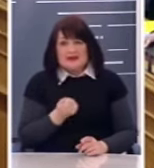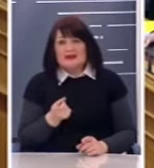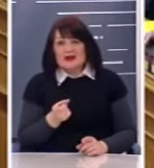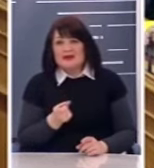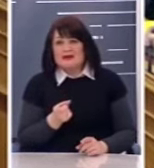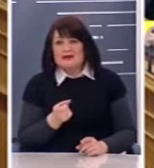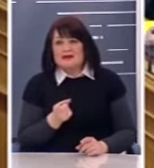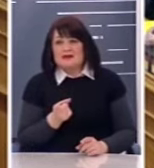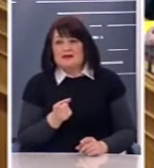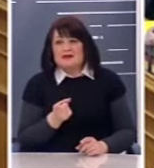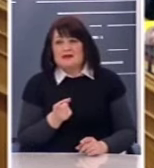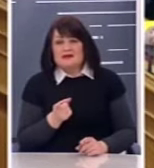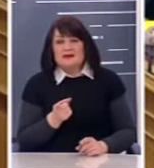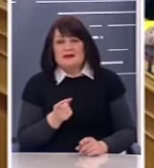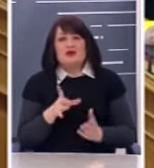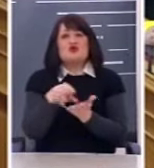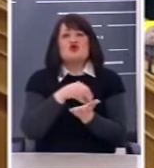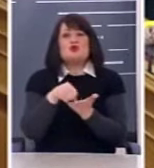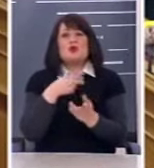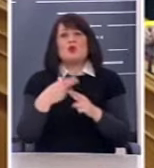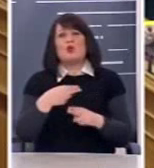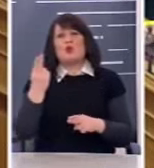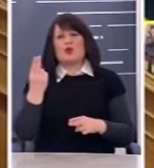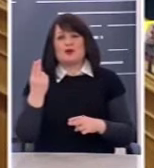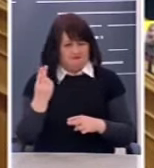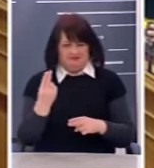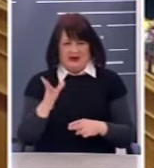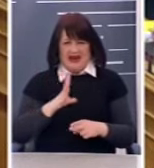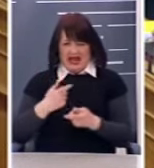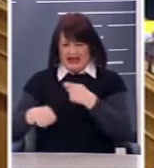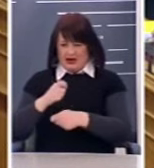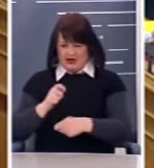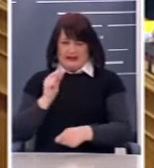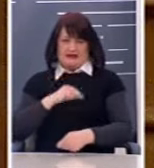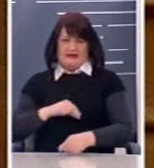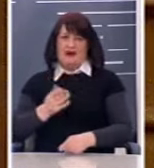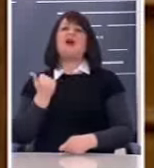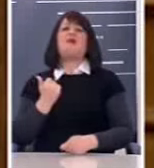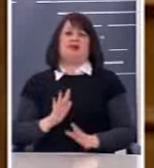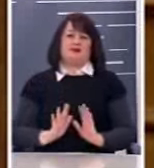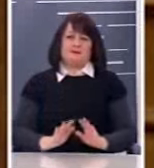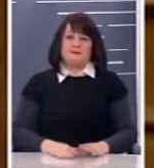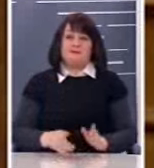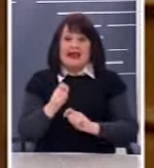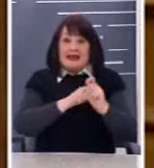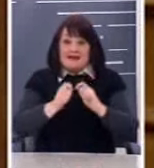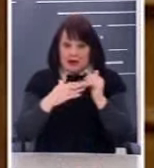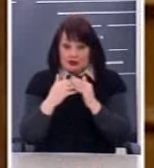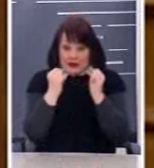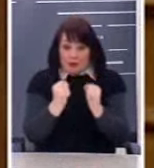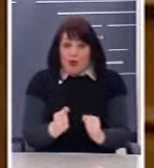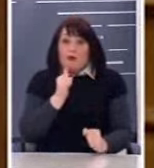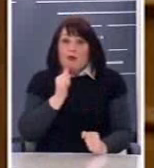από τα μεγάλες αλυσίδες στο σούπερ μάρκετ, δεν θα πάει στον καταναλωτή, δυστυχώς. Αλλά να φτιάξουμε κάποιες υποδομές